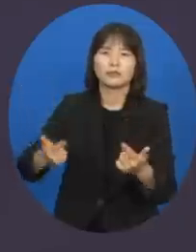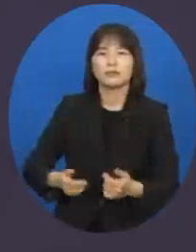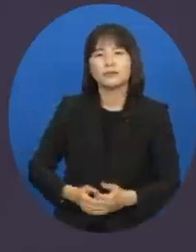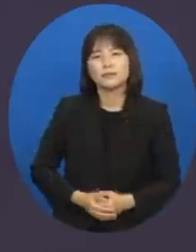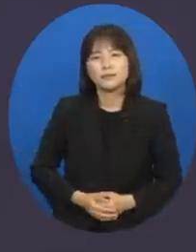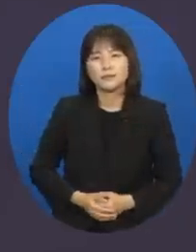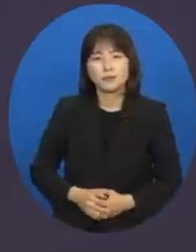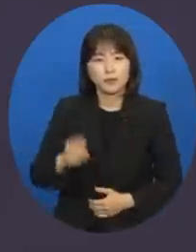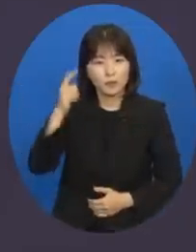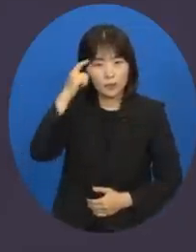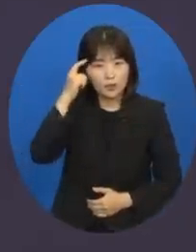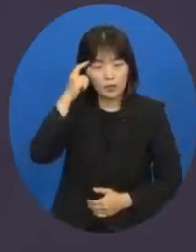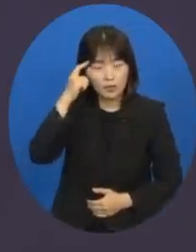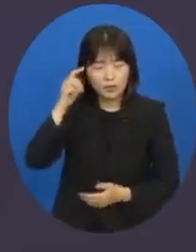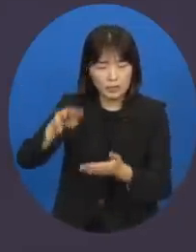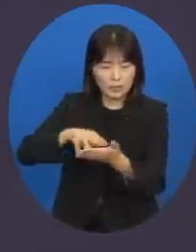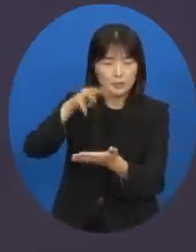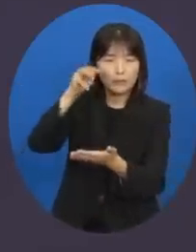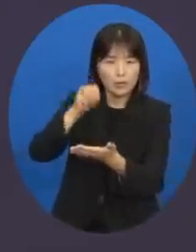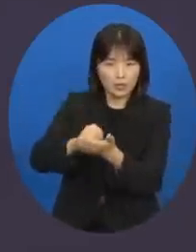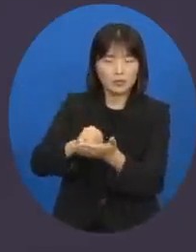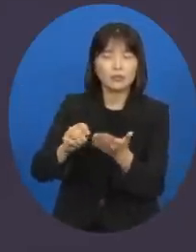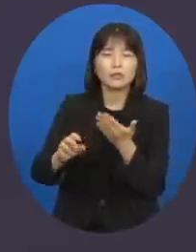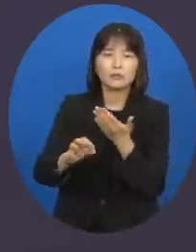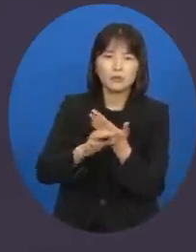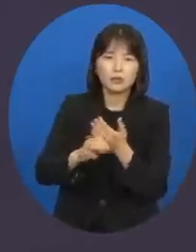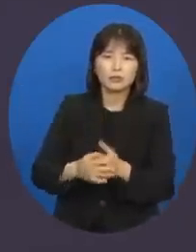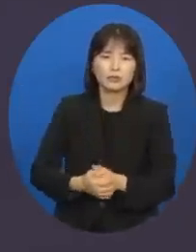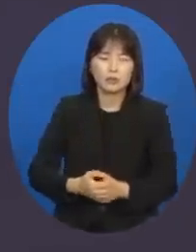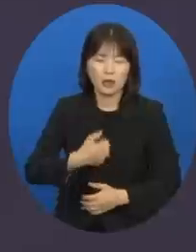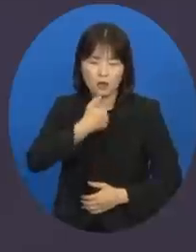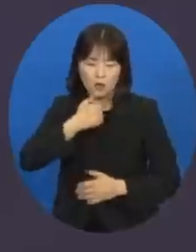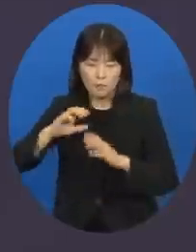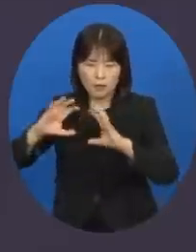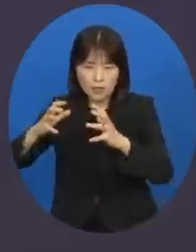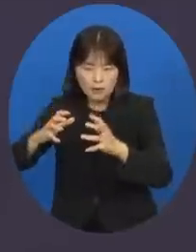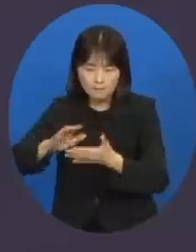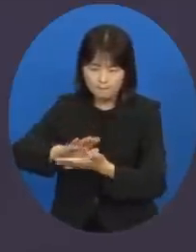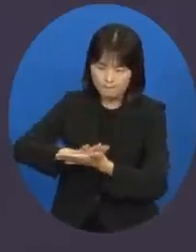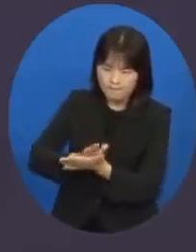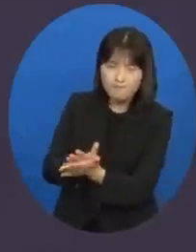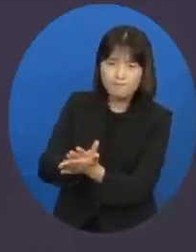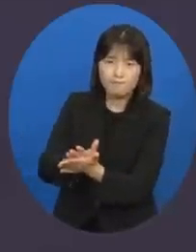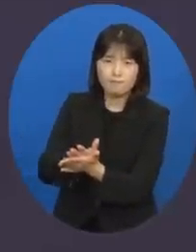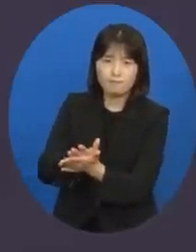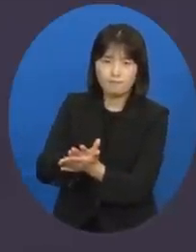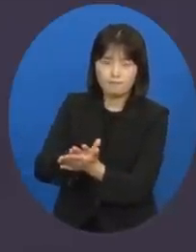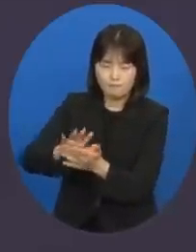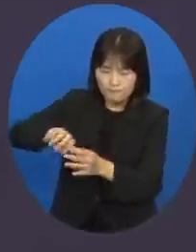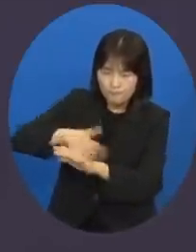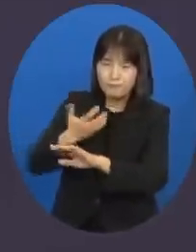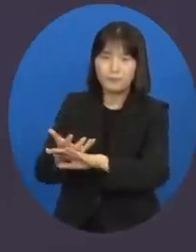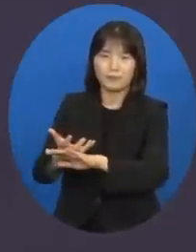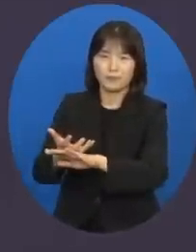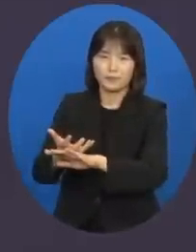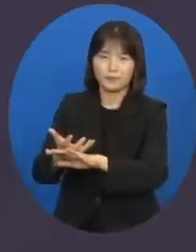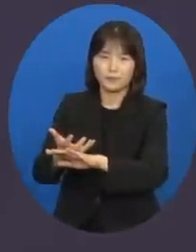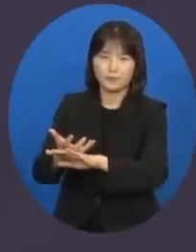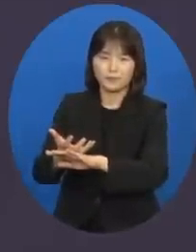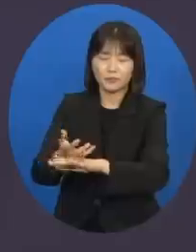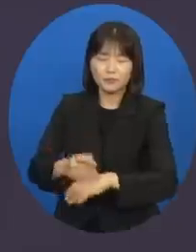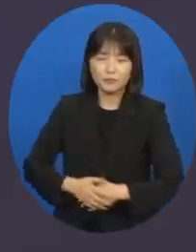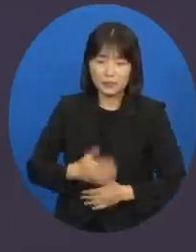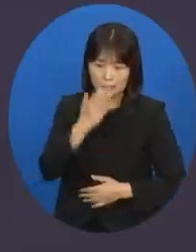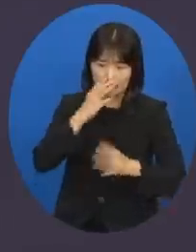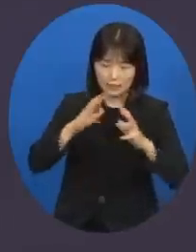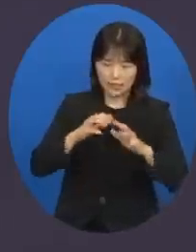것이지요. 왜냐하면 메시아라면 마땅히 로마 제국을 짓밟고 뒤집어 엎어서 이 이스라엘